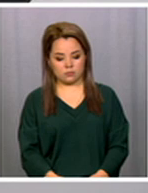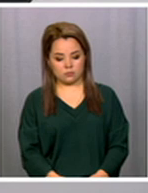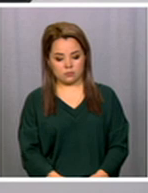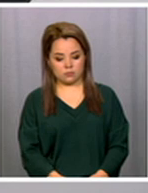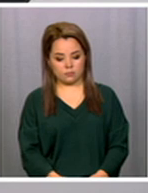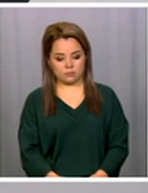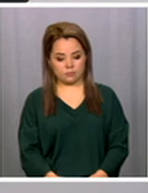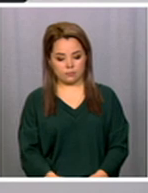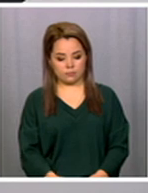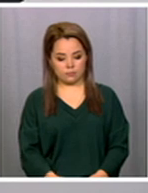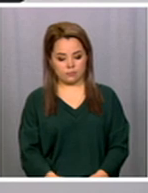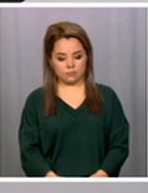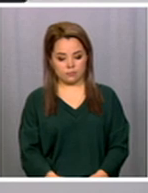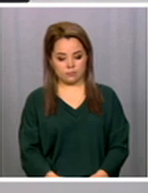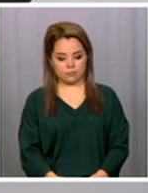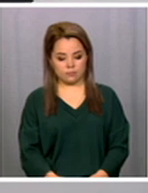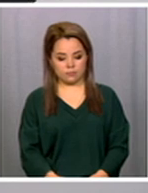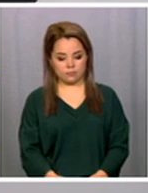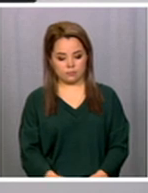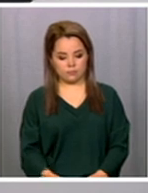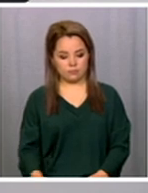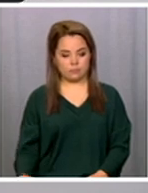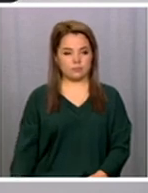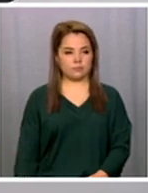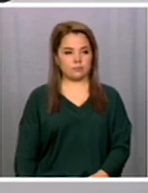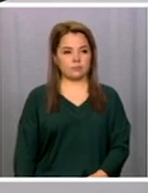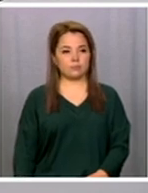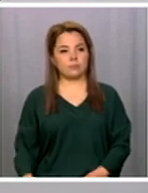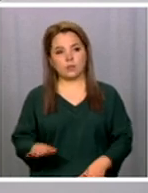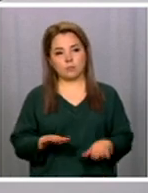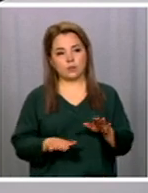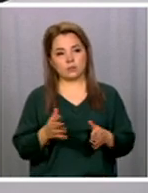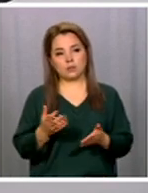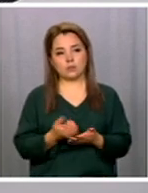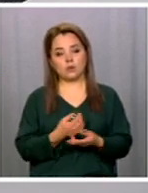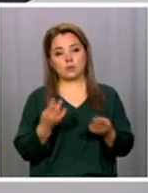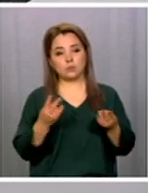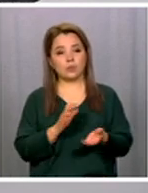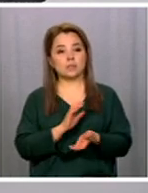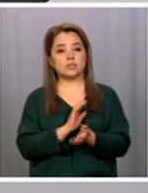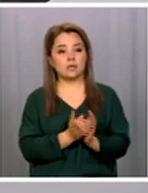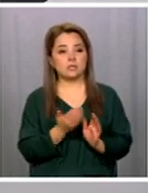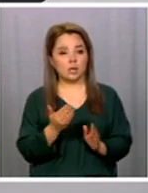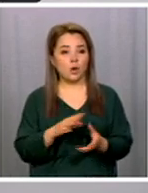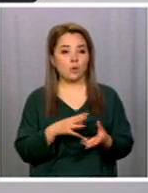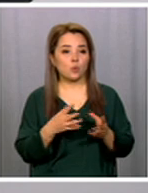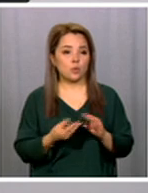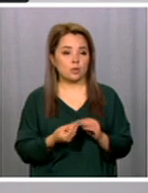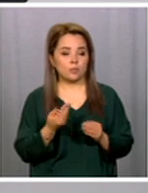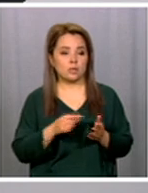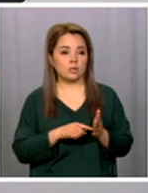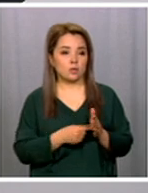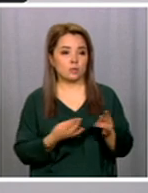болатын болса, бізде масса берілмеген, массаны табу үшін тығыздықты көбейтеміз көлемге.